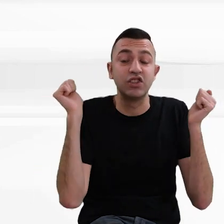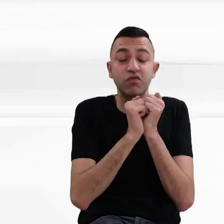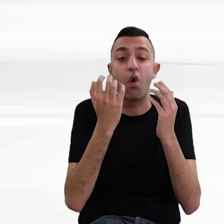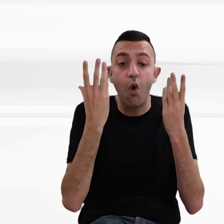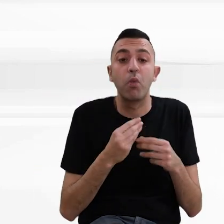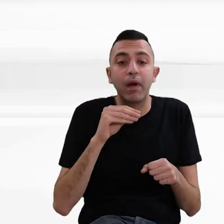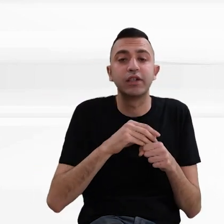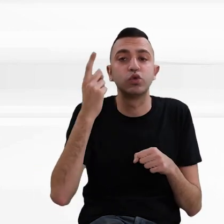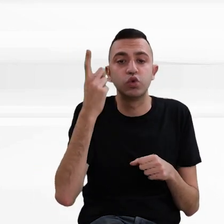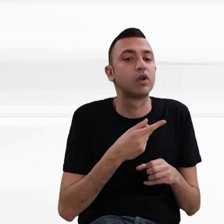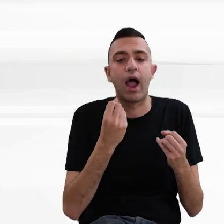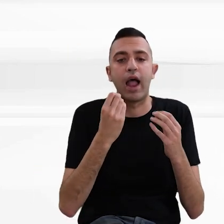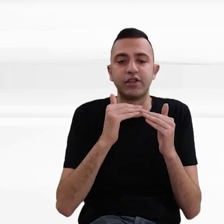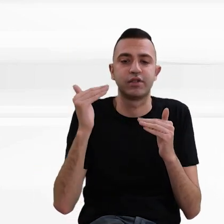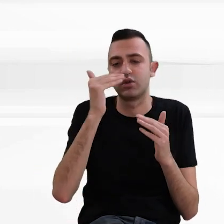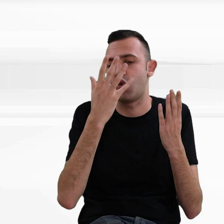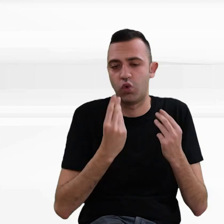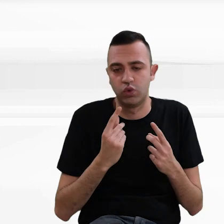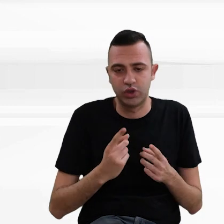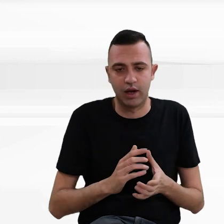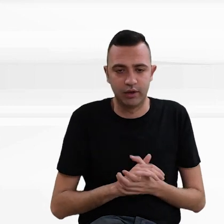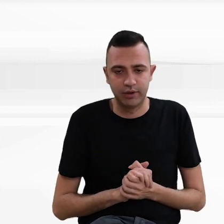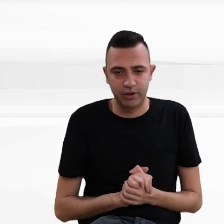olasılığı kaçtır bu